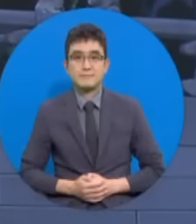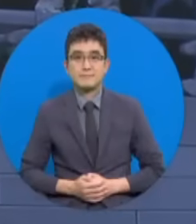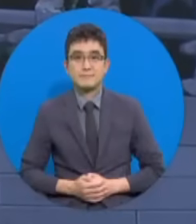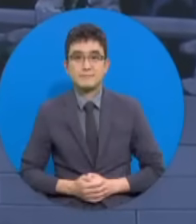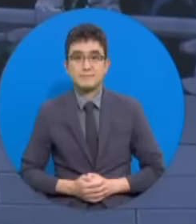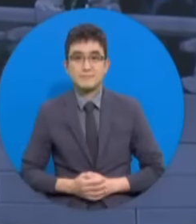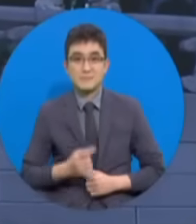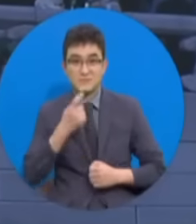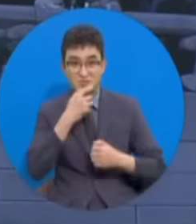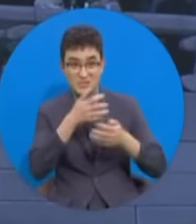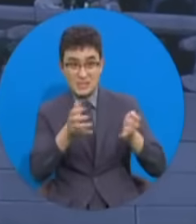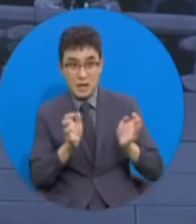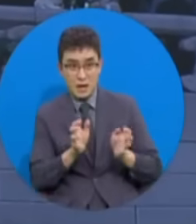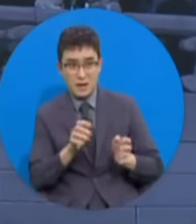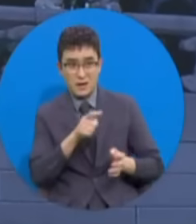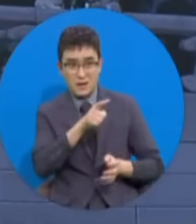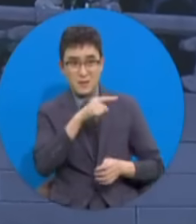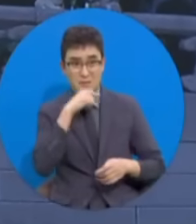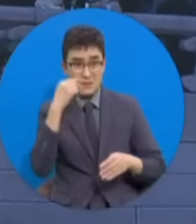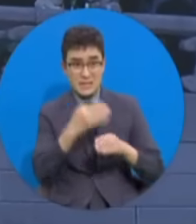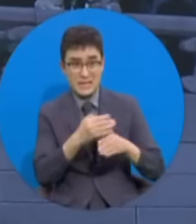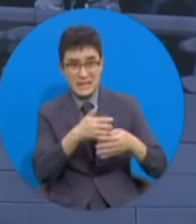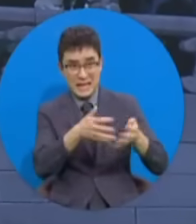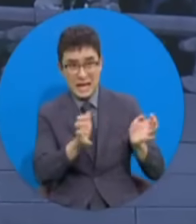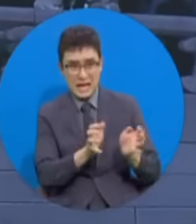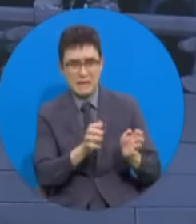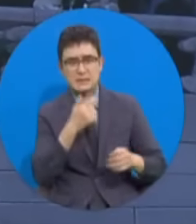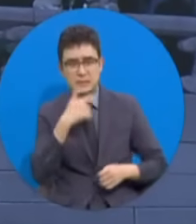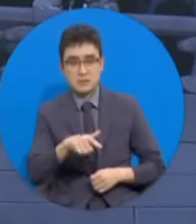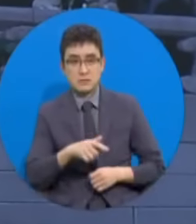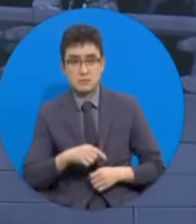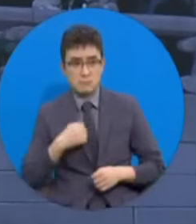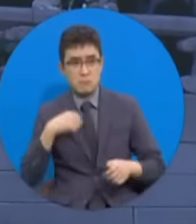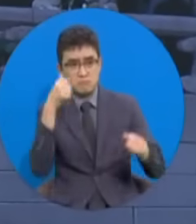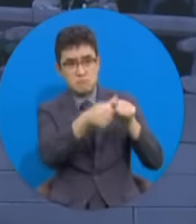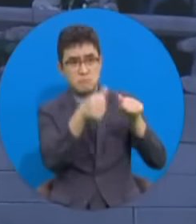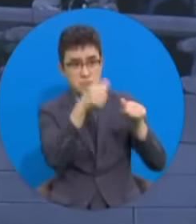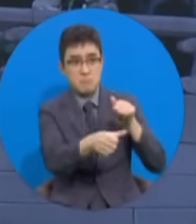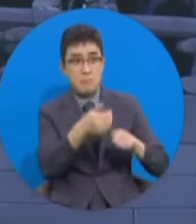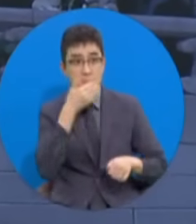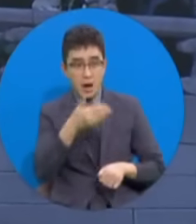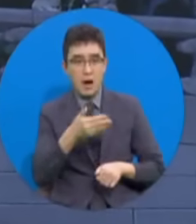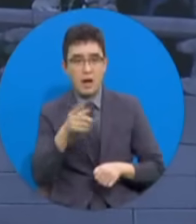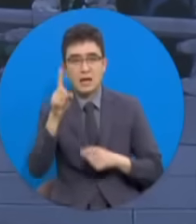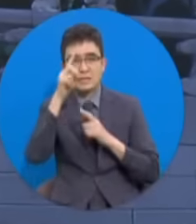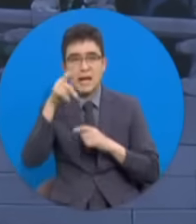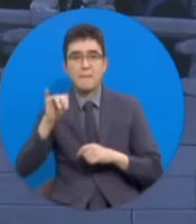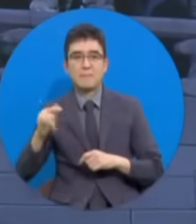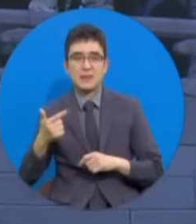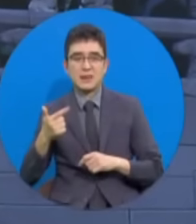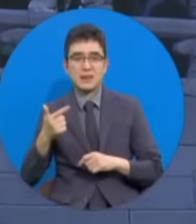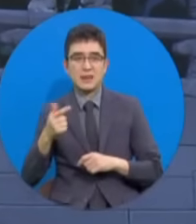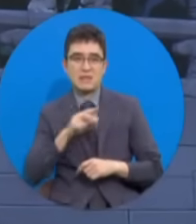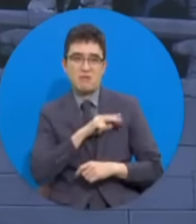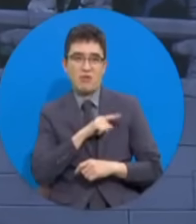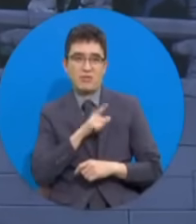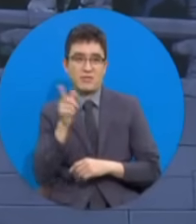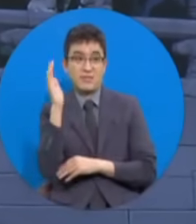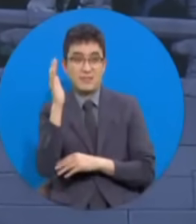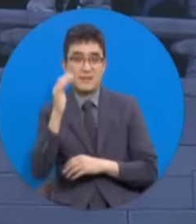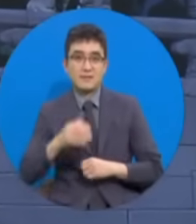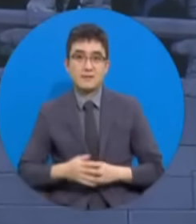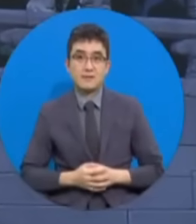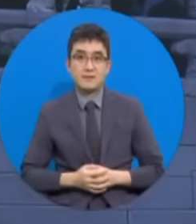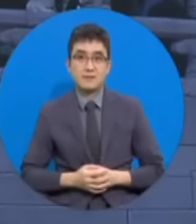민주당이 무슨 공산당이냐, 이런 정도의 이야기도 못하냐라는 이상민 의원의 반박이었습니다. 저희 돌직구쇼 취재를